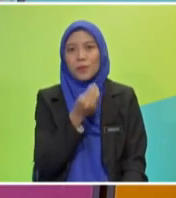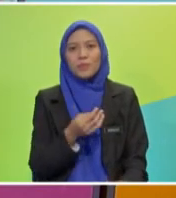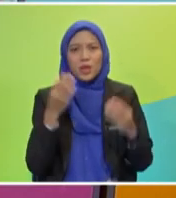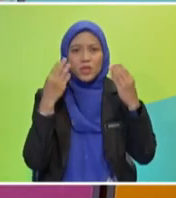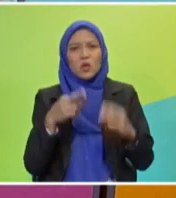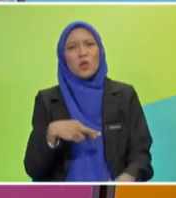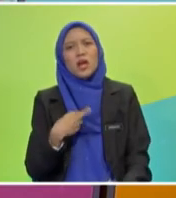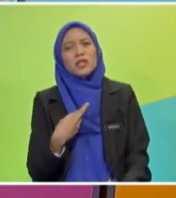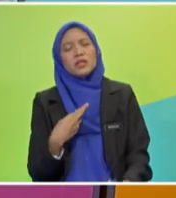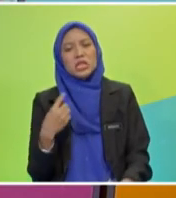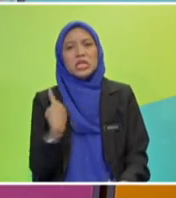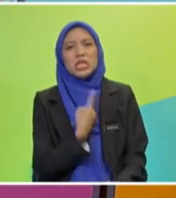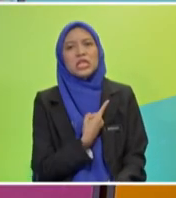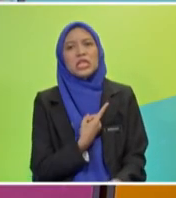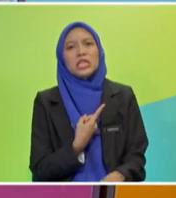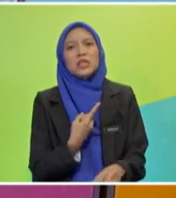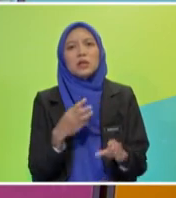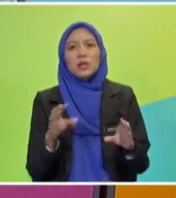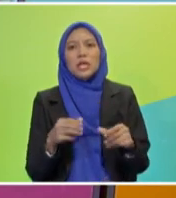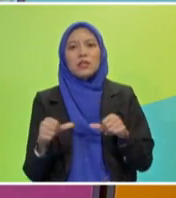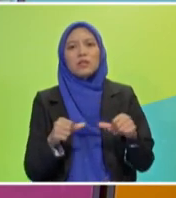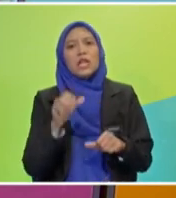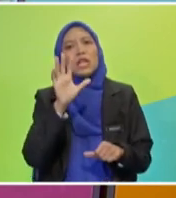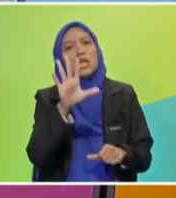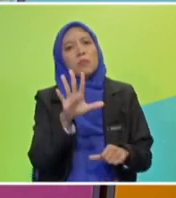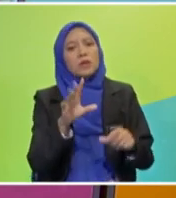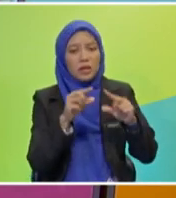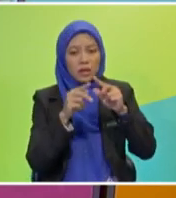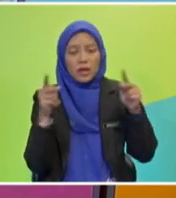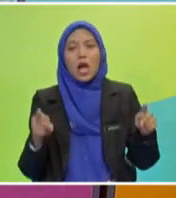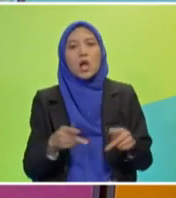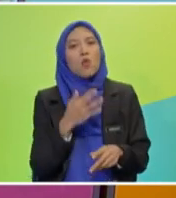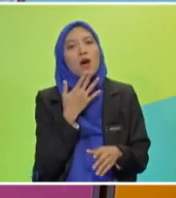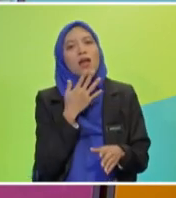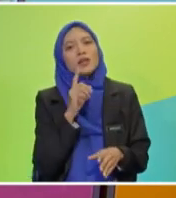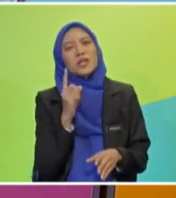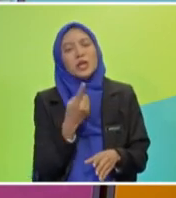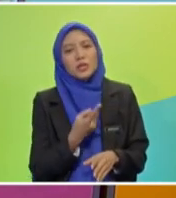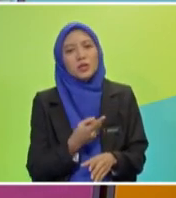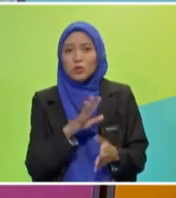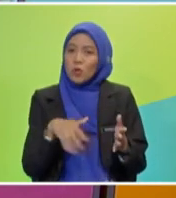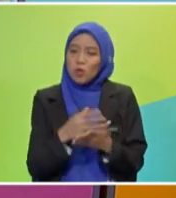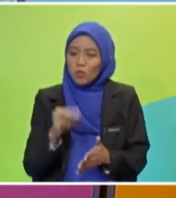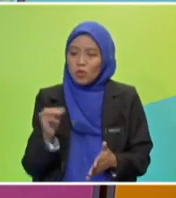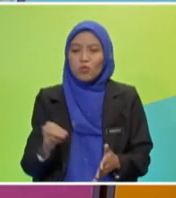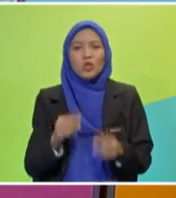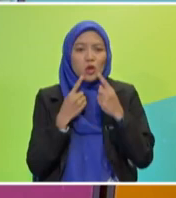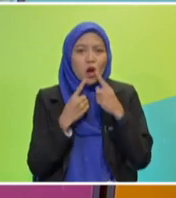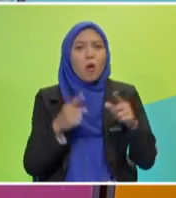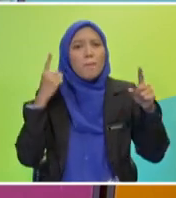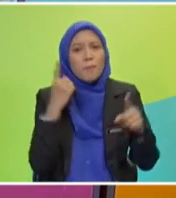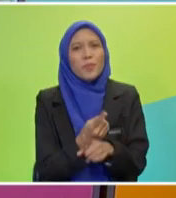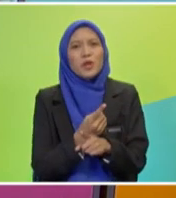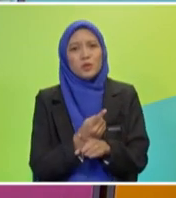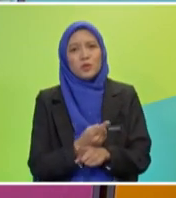sahaja ya, hari ini, Mira, kan? Ya. Tapi kan cikgu nampaknya murid-murid pun dah menjawab dengan betul dan hebat sekali. Dan memandangkan kita sudah berada